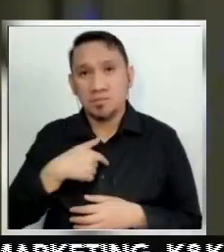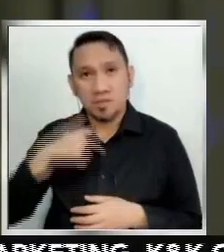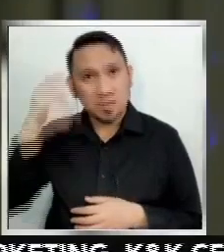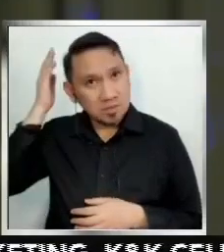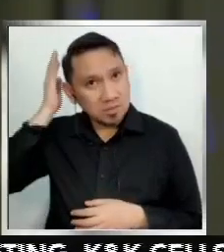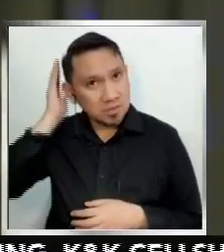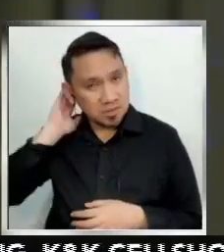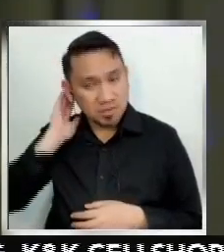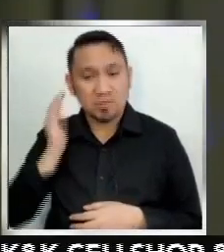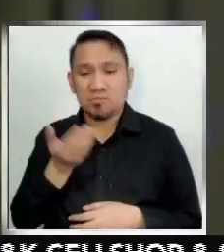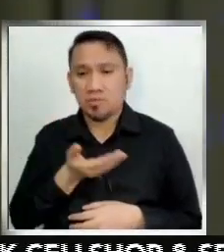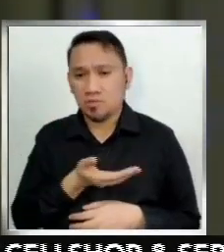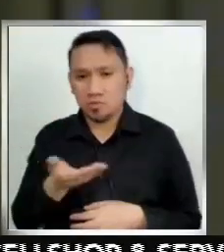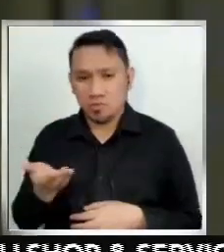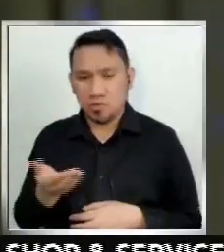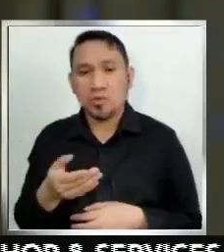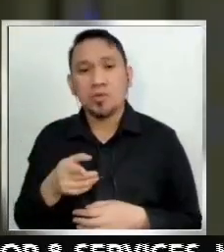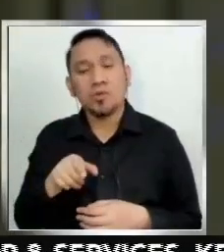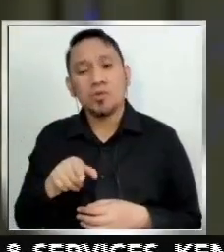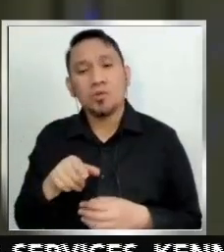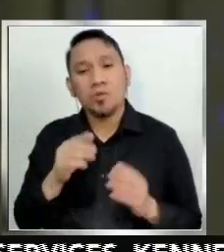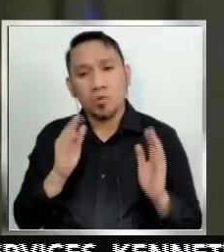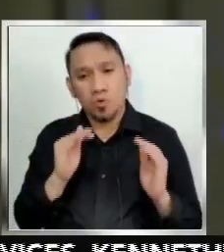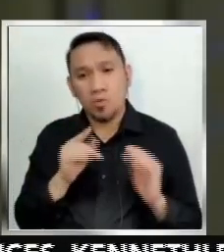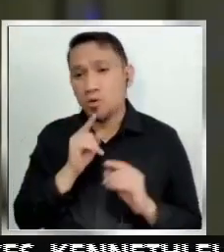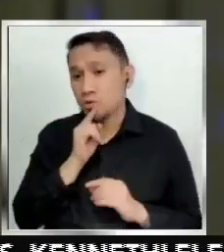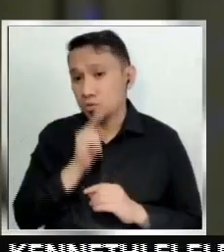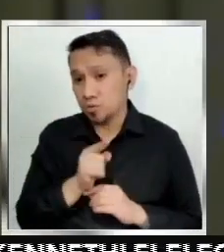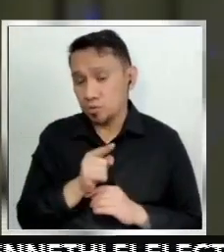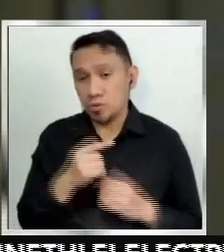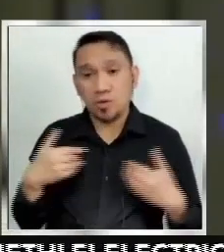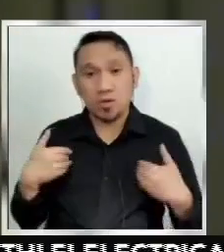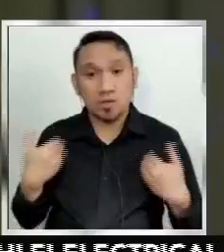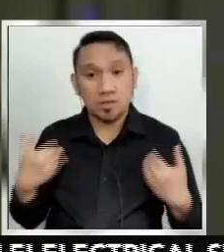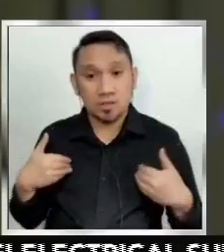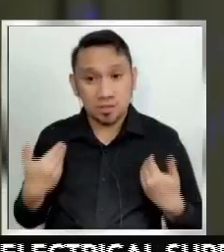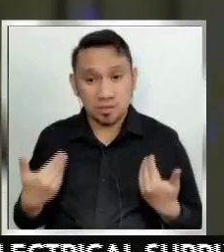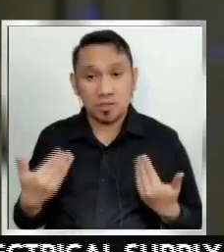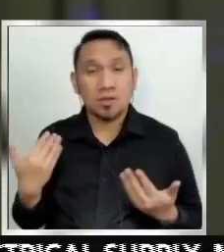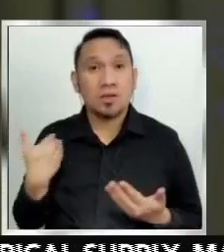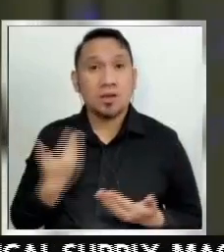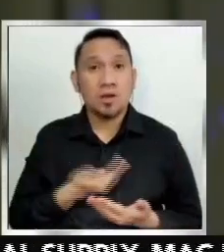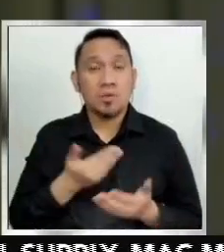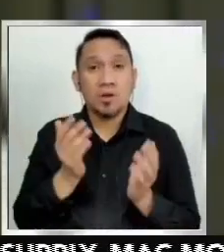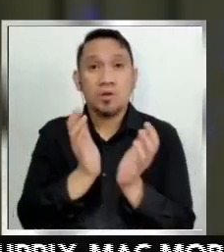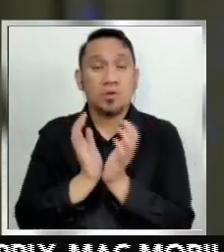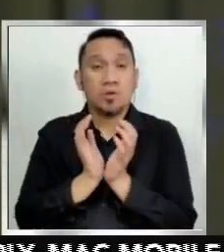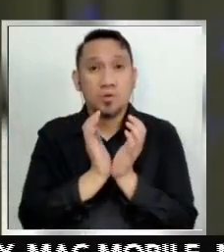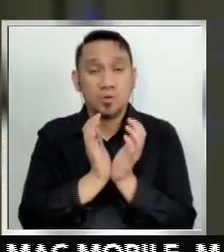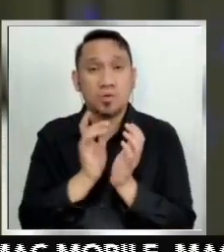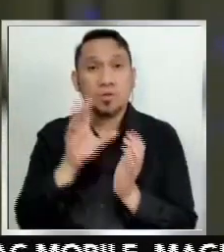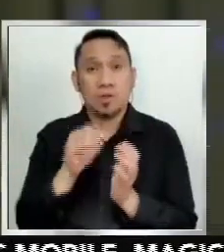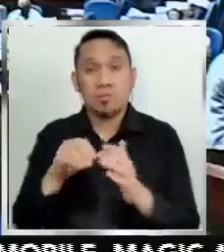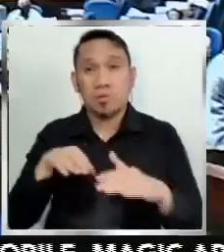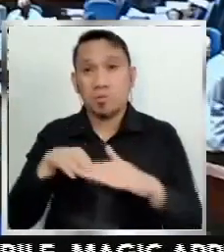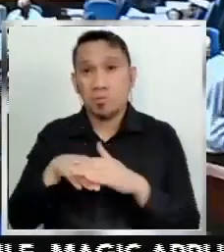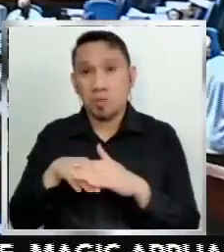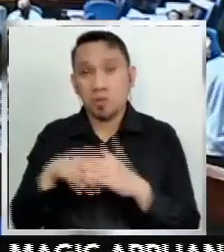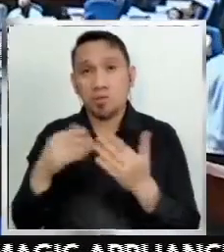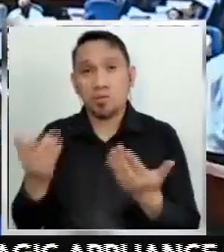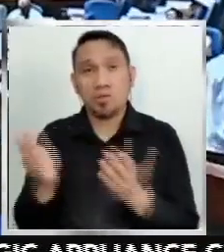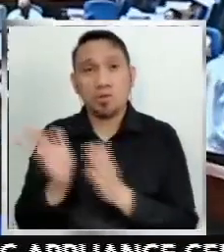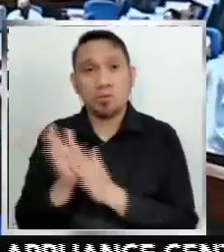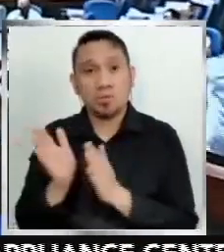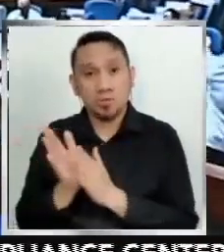na paniguraduhin natin na ang mga kabataan sa ating mga komunidad ay pumapasok sa paaralan. Sa gitna